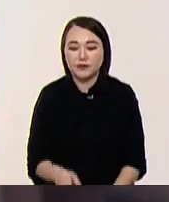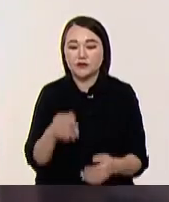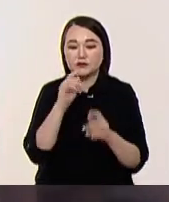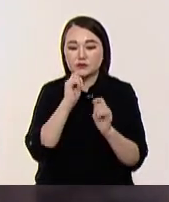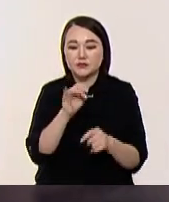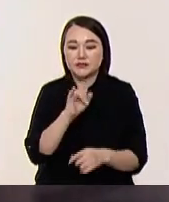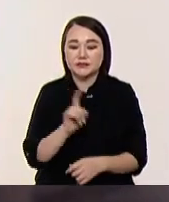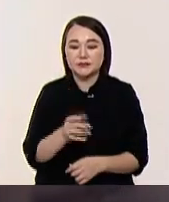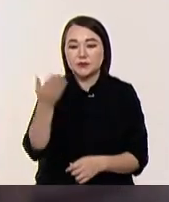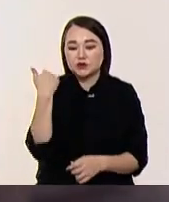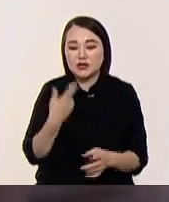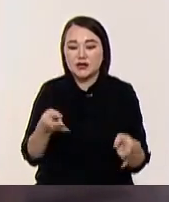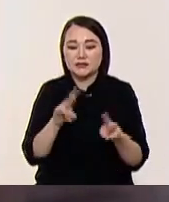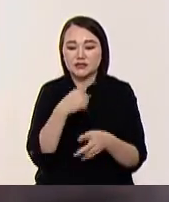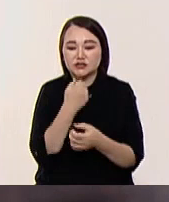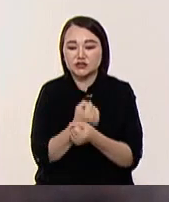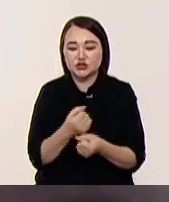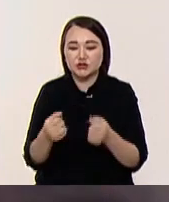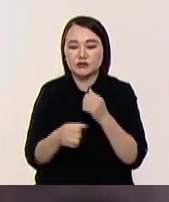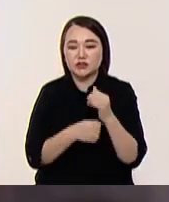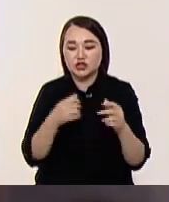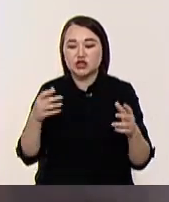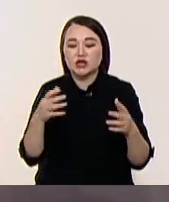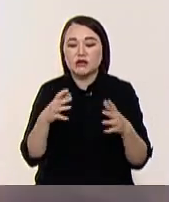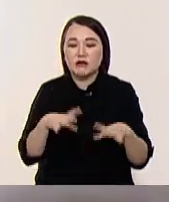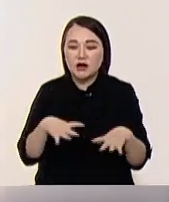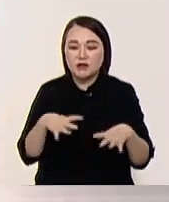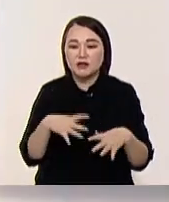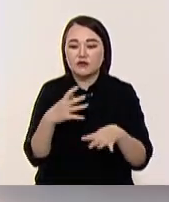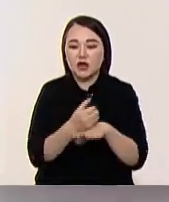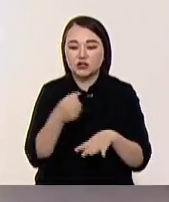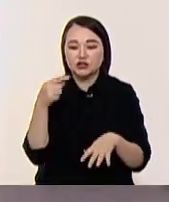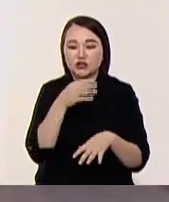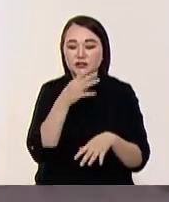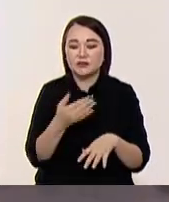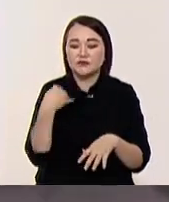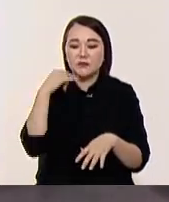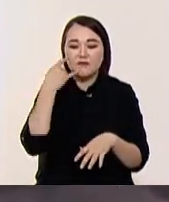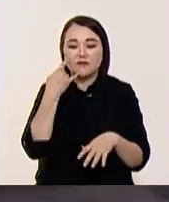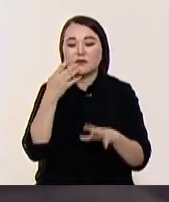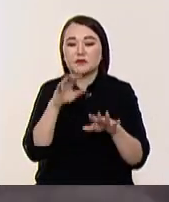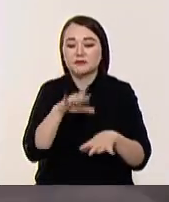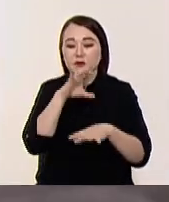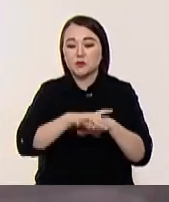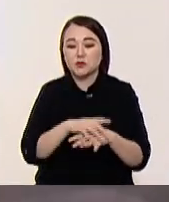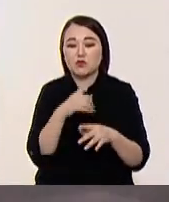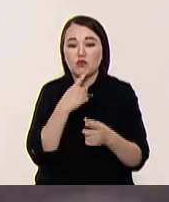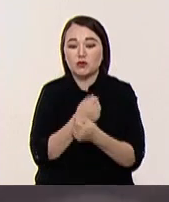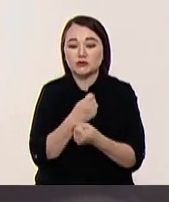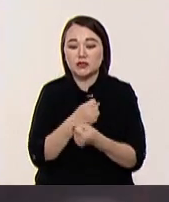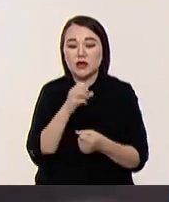Сюрприз из прошлого. Останки жертвенного коня тысячелетней давности нашли под Павлодаром. Место обнаружения костей